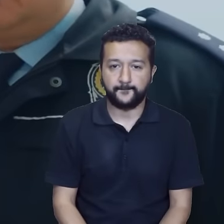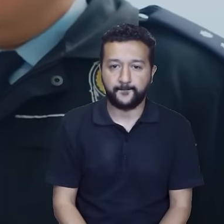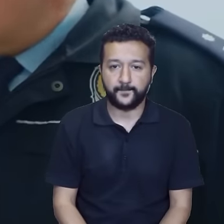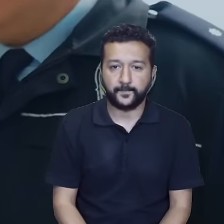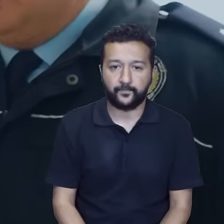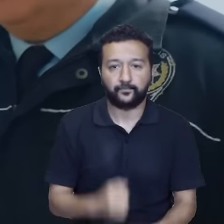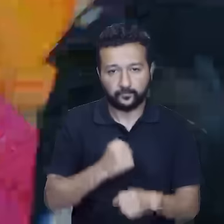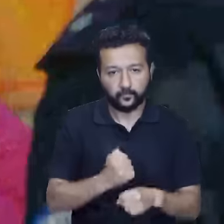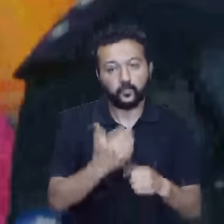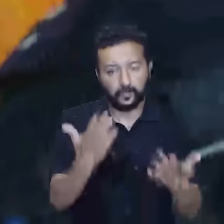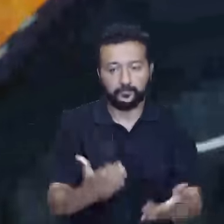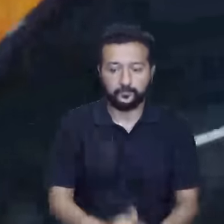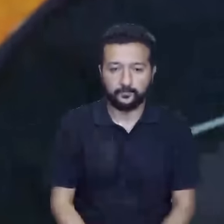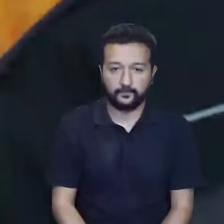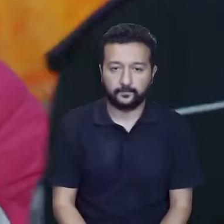şaşırdı. Günaydın.